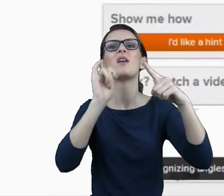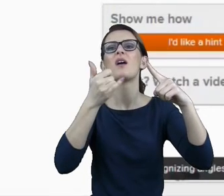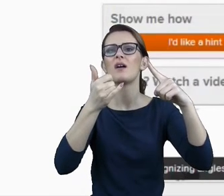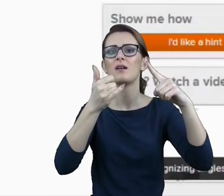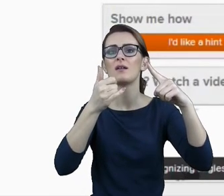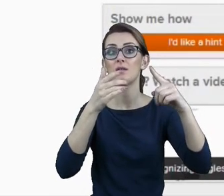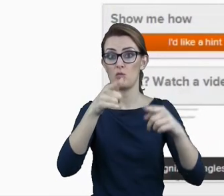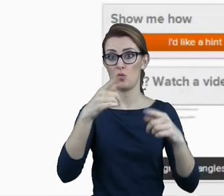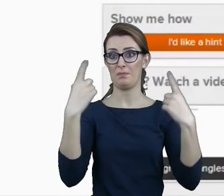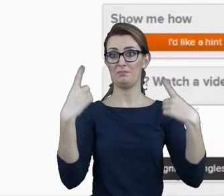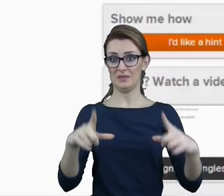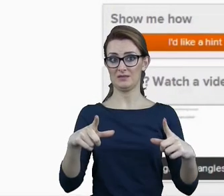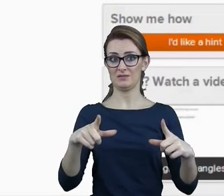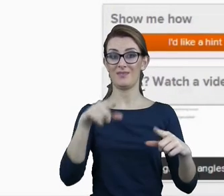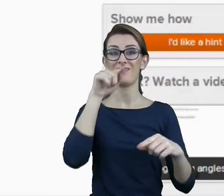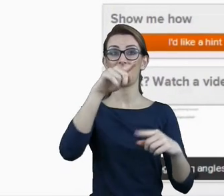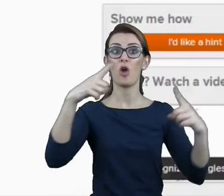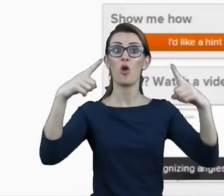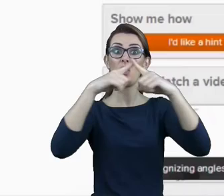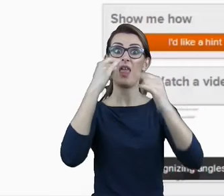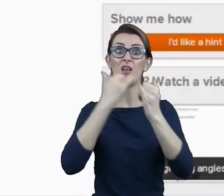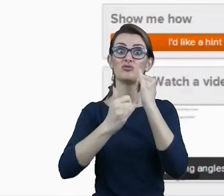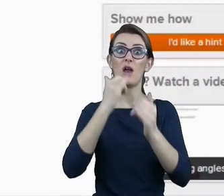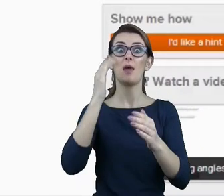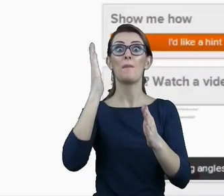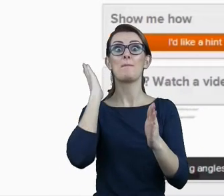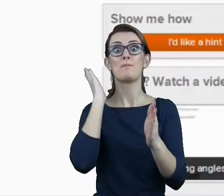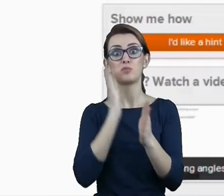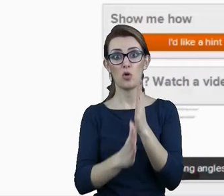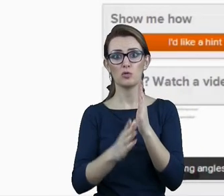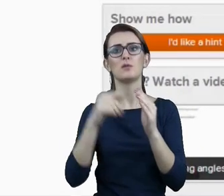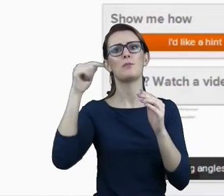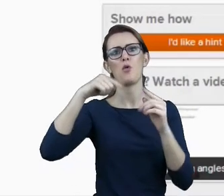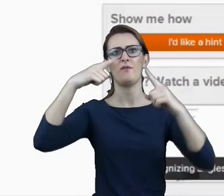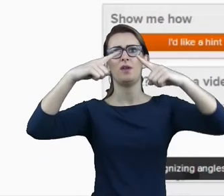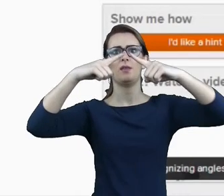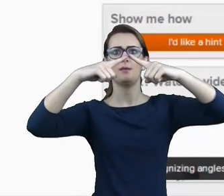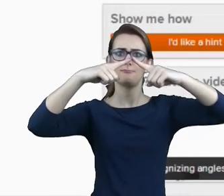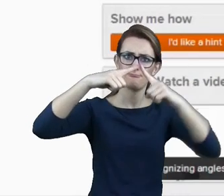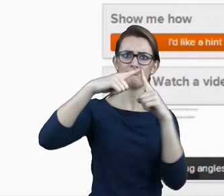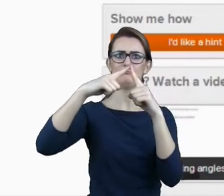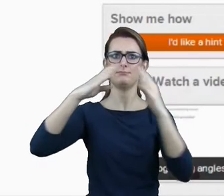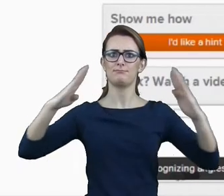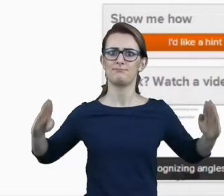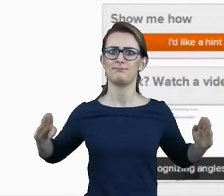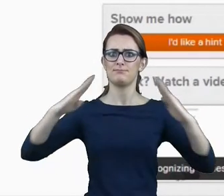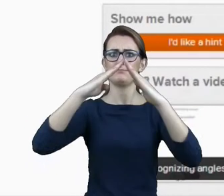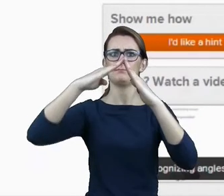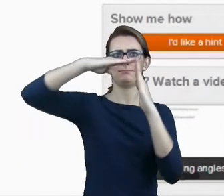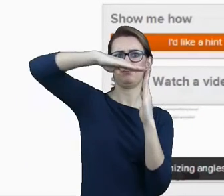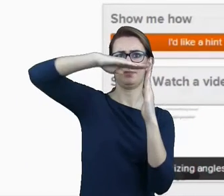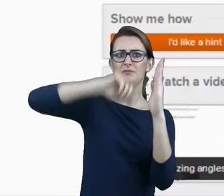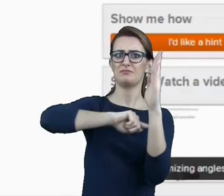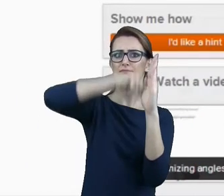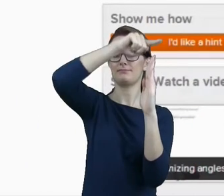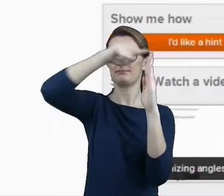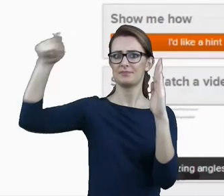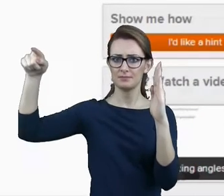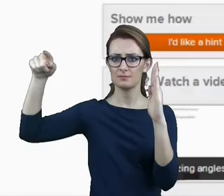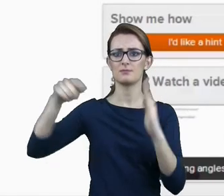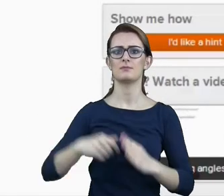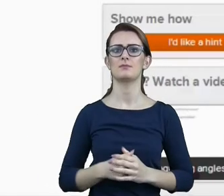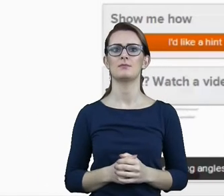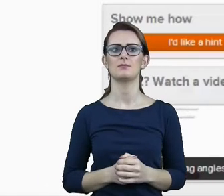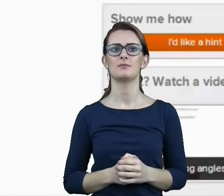Jaki rodzaj kąta został zaznaczony na zielono? Mamy tutaj pizzę. Ten kąt, jeżeli